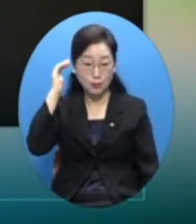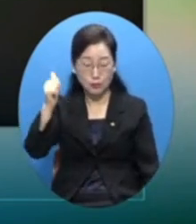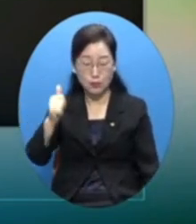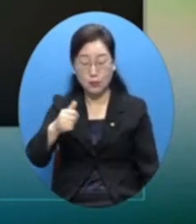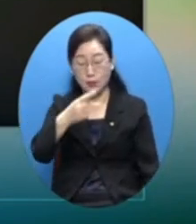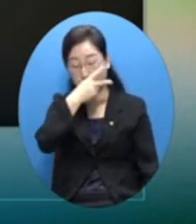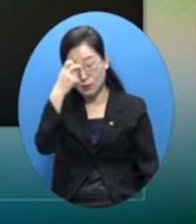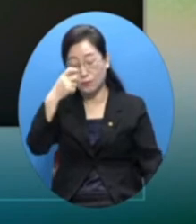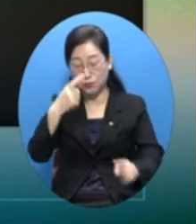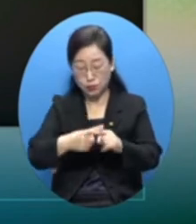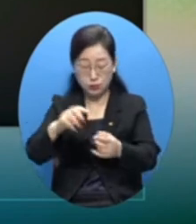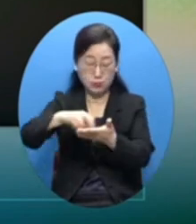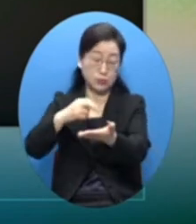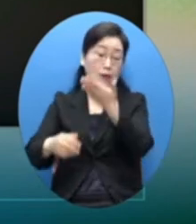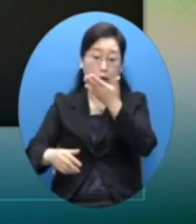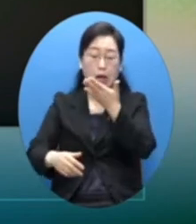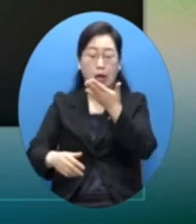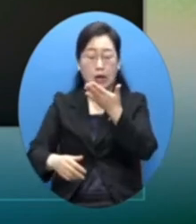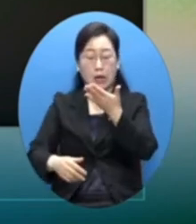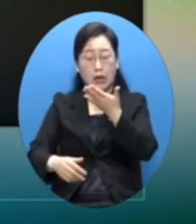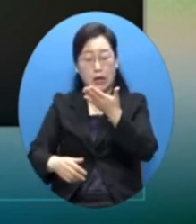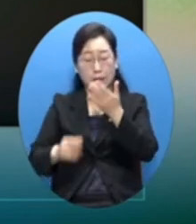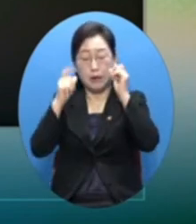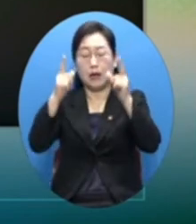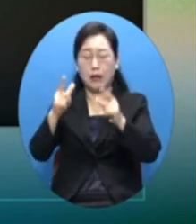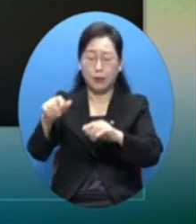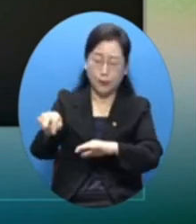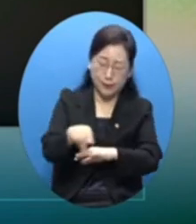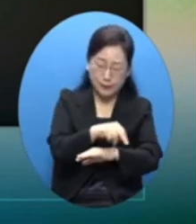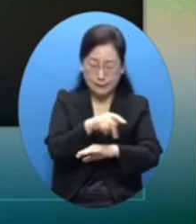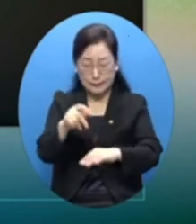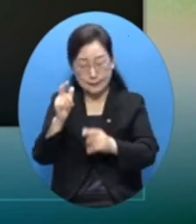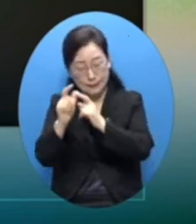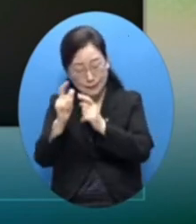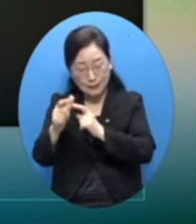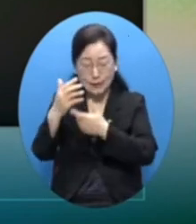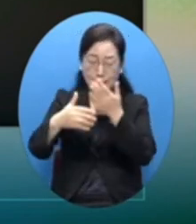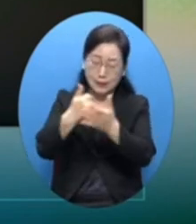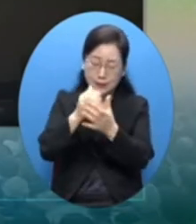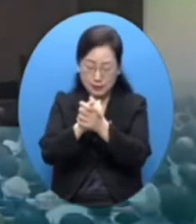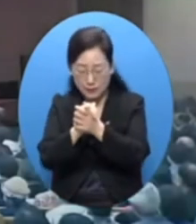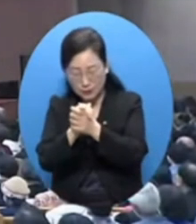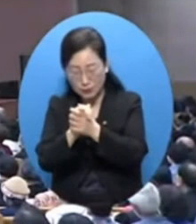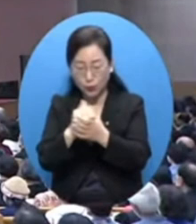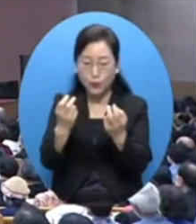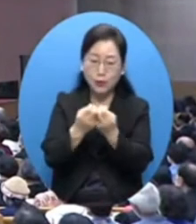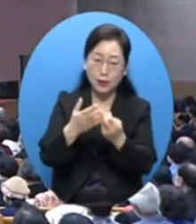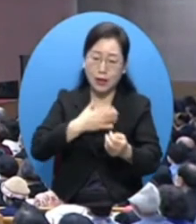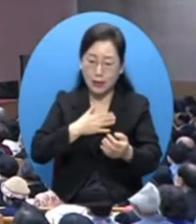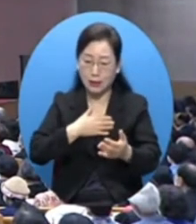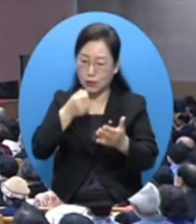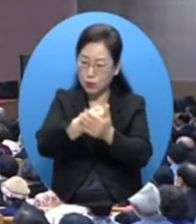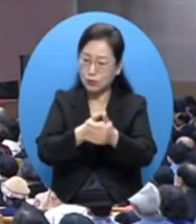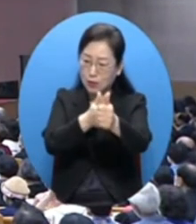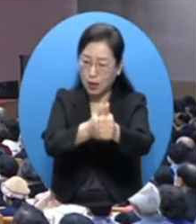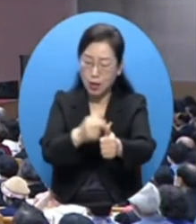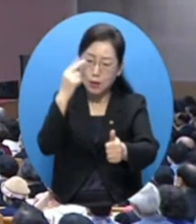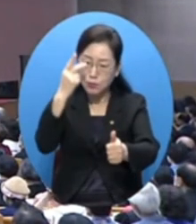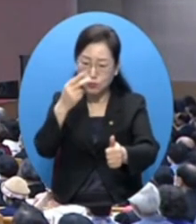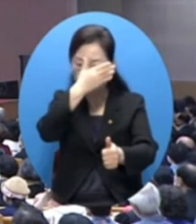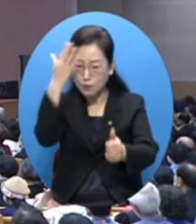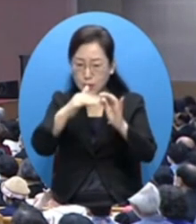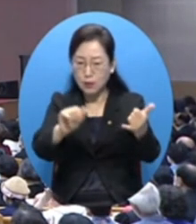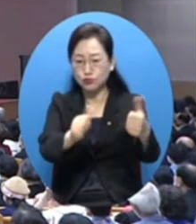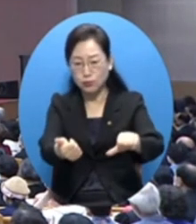침실에 왔다 갔다 하면서 고민을 했습니다. 하나님께 기도했습니다. 본의 결정에 따라서 수많은 미국의 젊은이들이 희생되어야 될